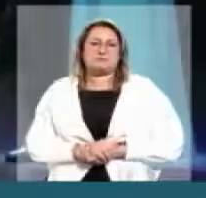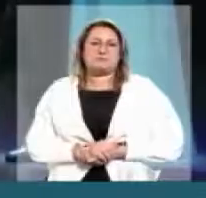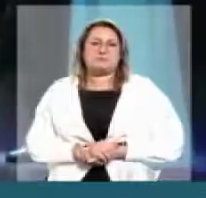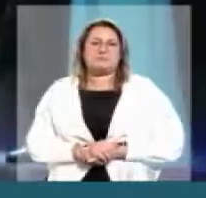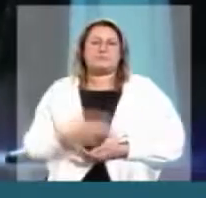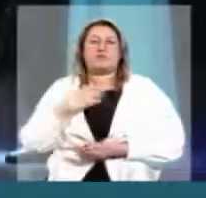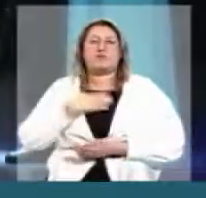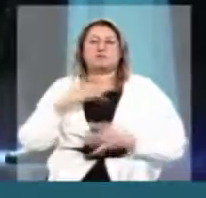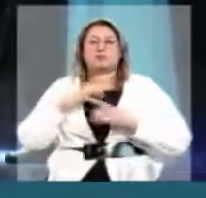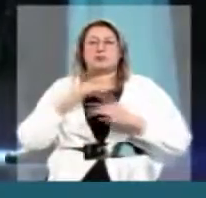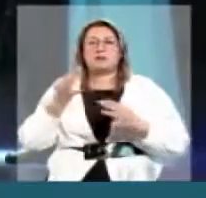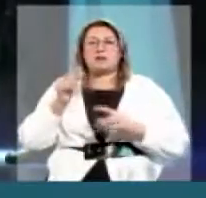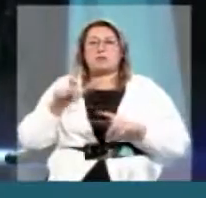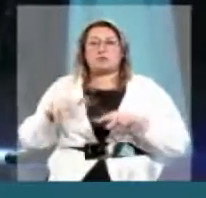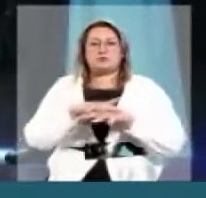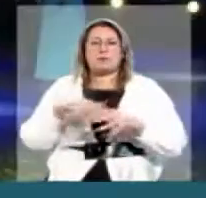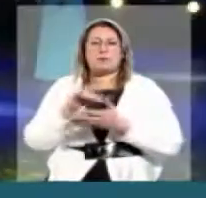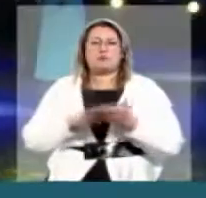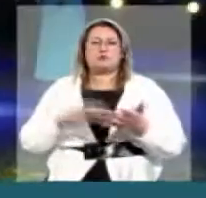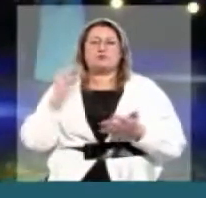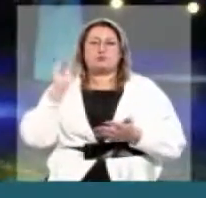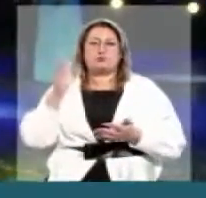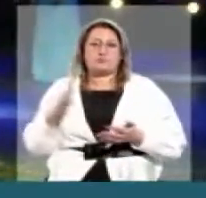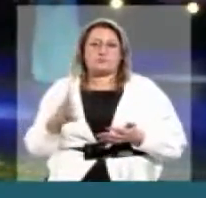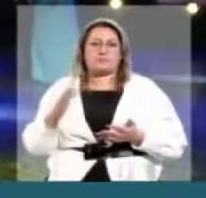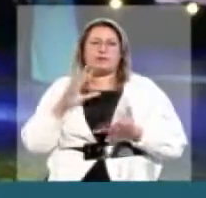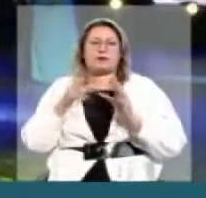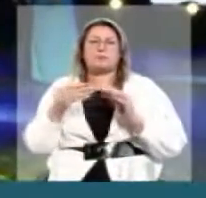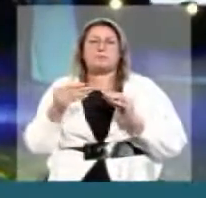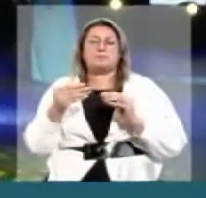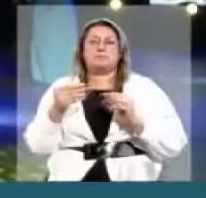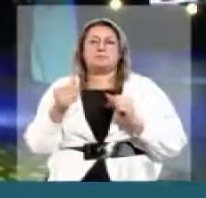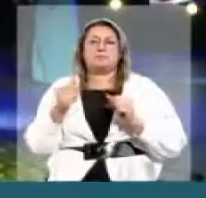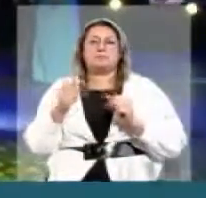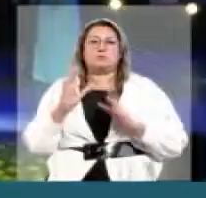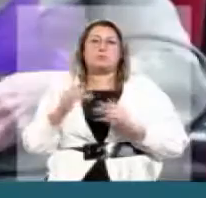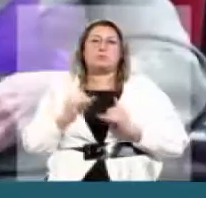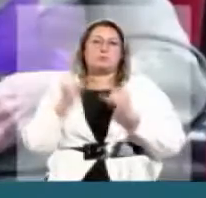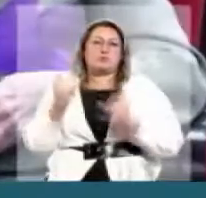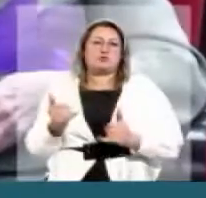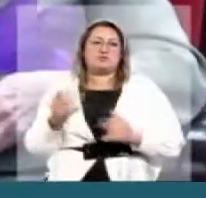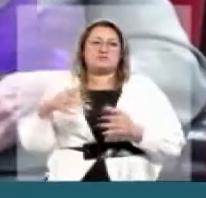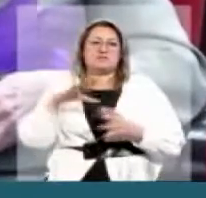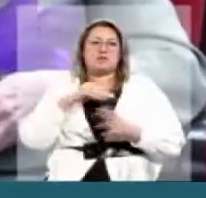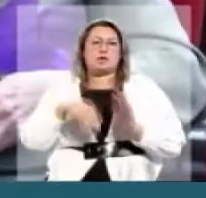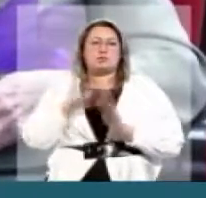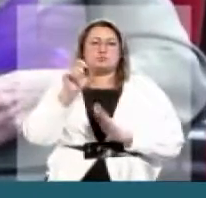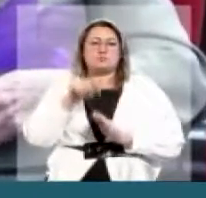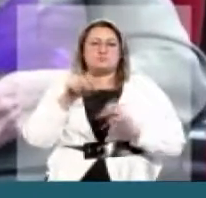жалғасын таба беретін болады. Жалпы ең абзал мамандық иелеріне кәсіби мерекеде ғана емес, жыл 12 ай құрмет көрсетсек те